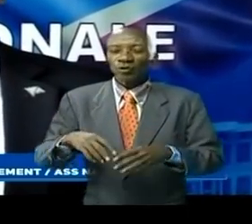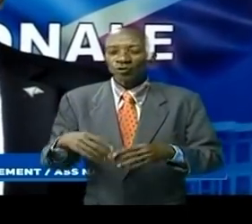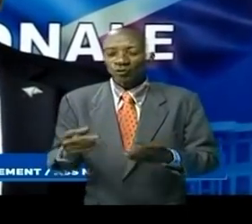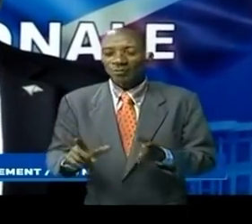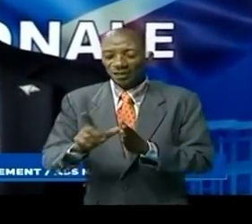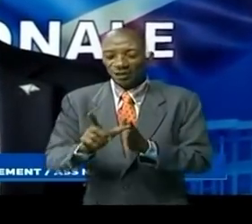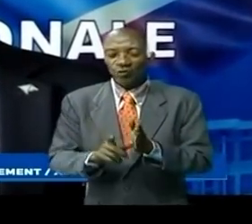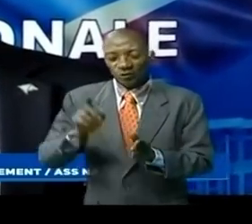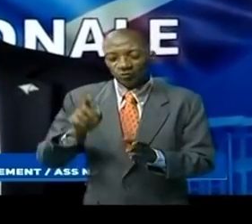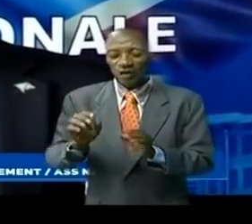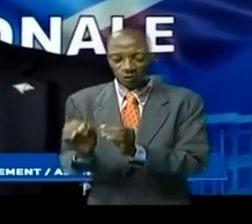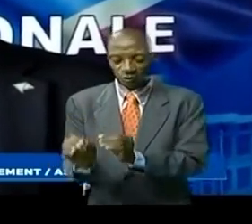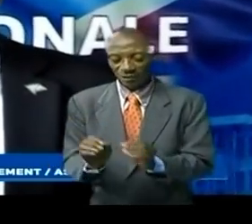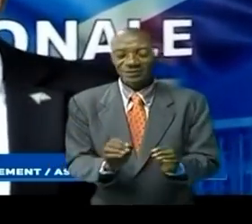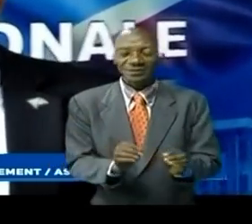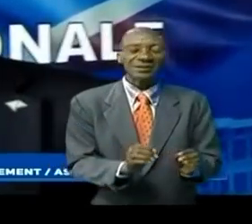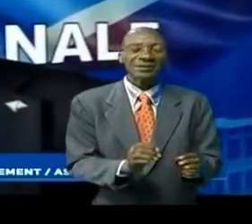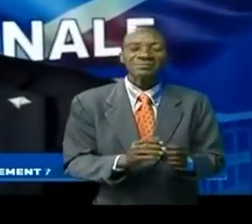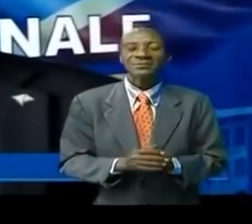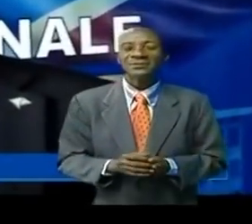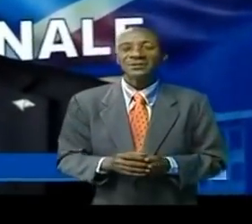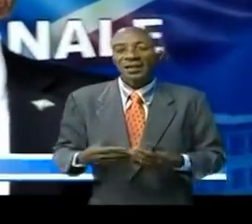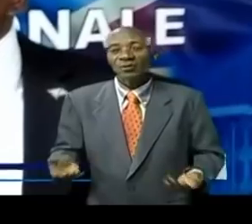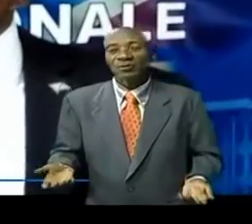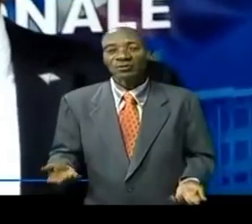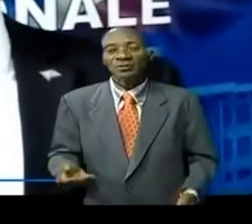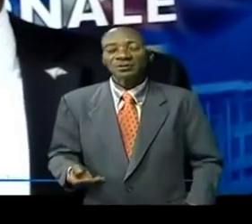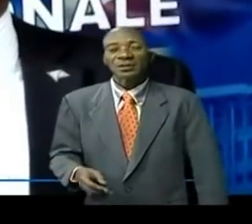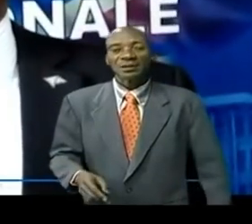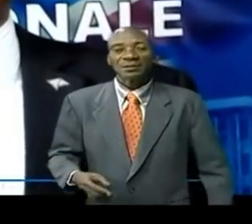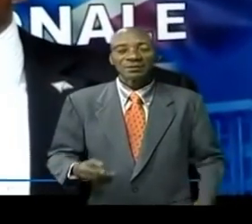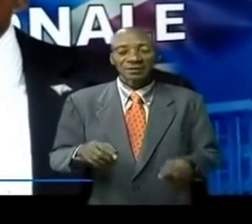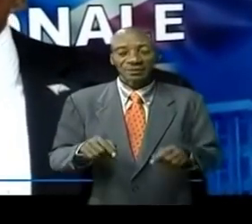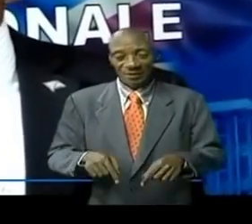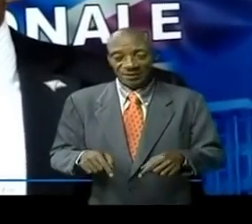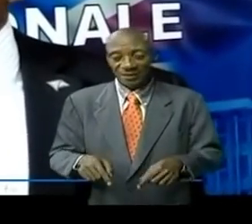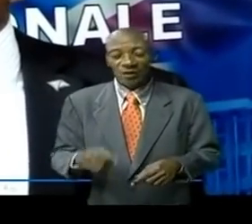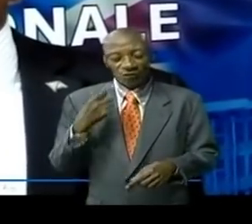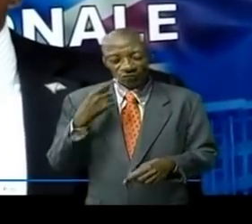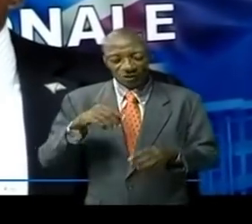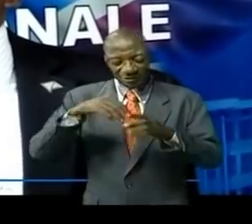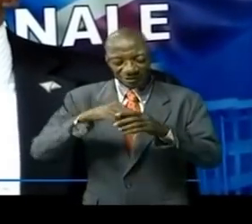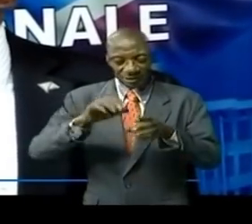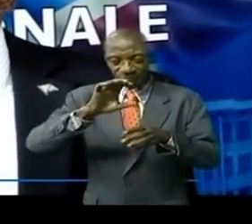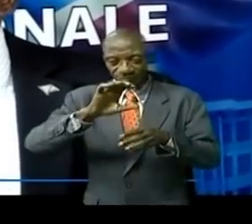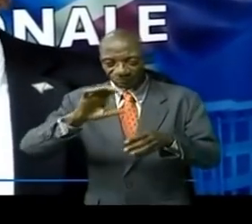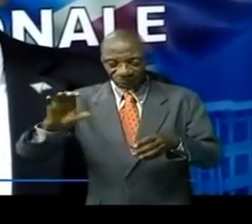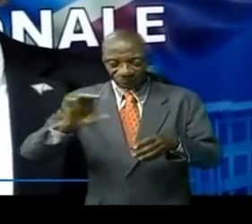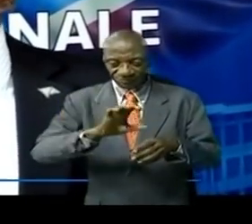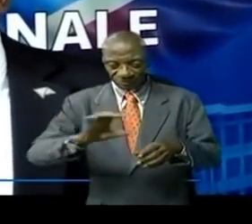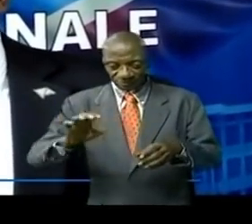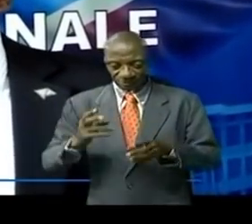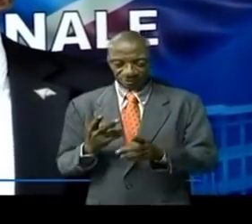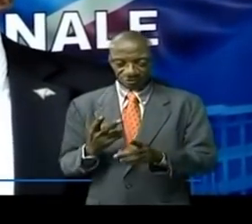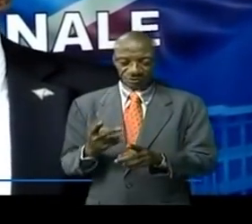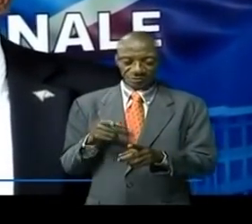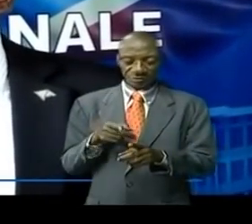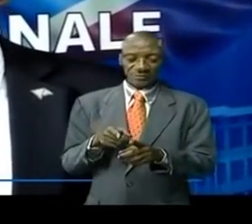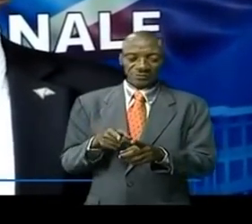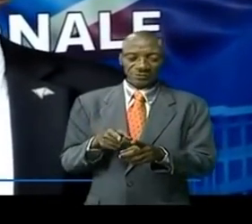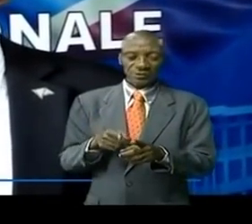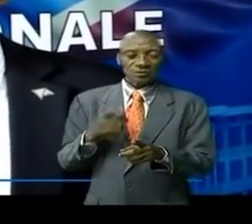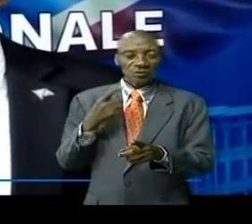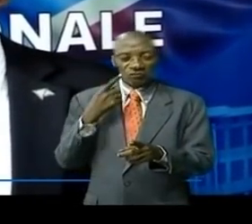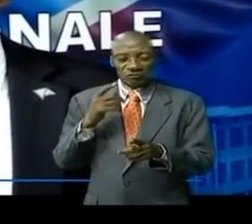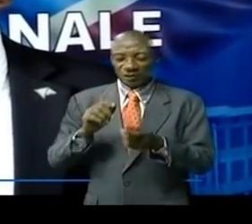Mais lorsque vous lisez cette loi minutieusement, et à son alinéa 2, qui parle de la gestion de l'espace territorial